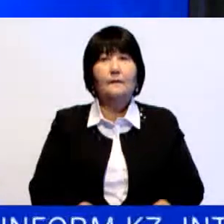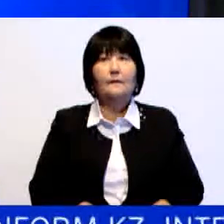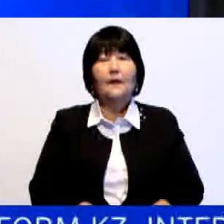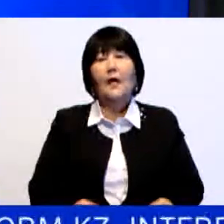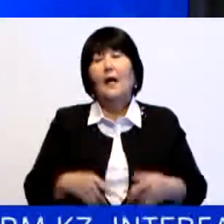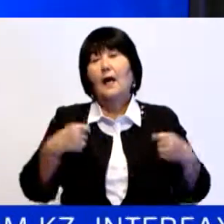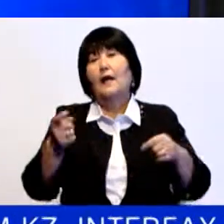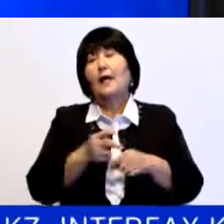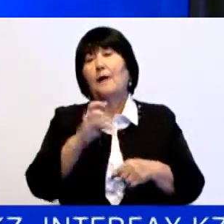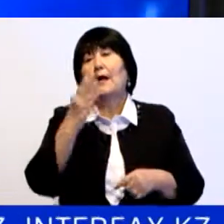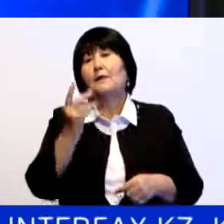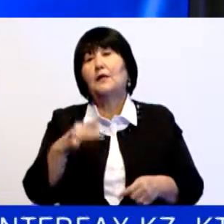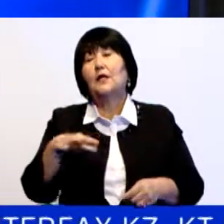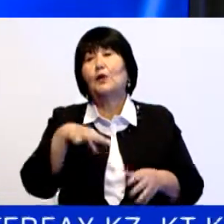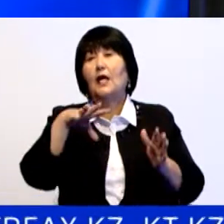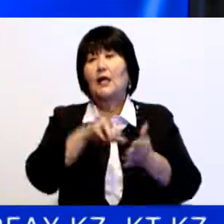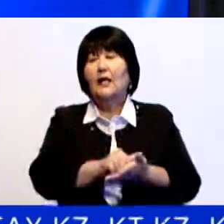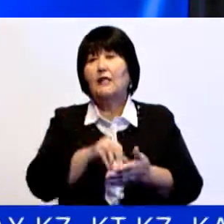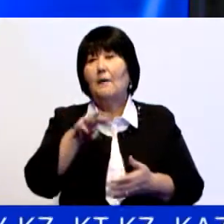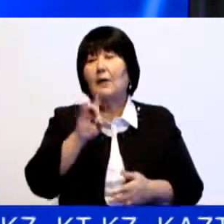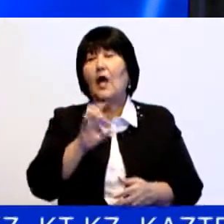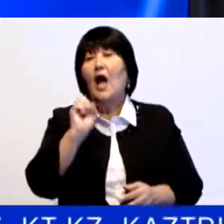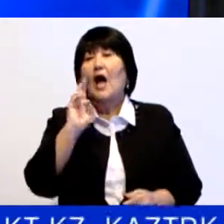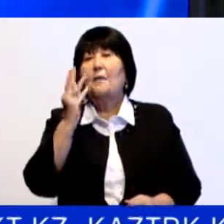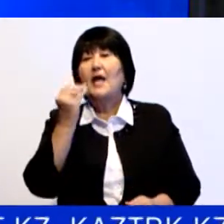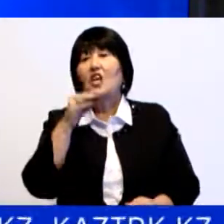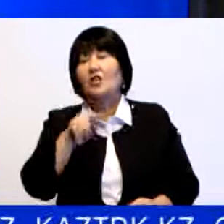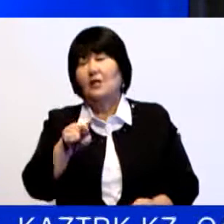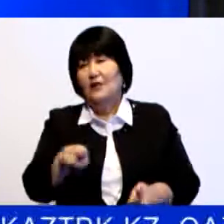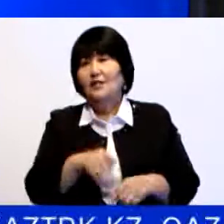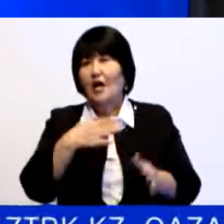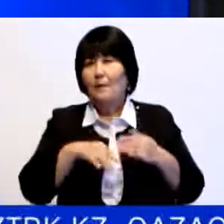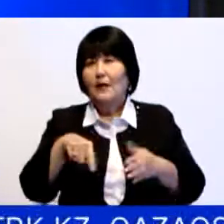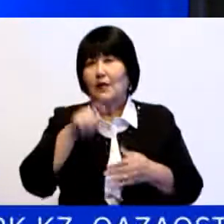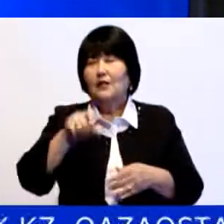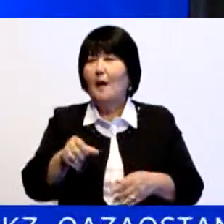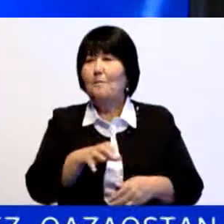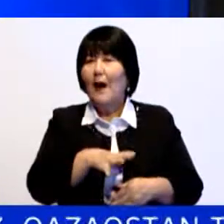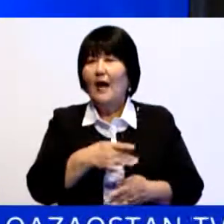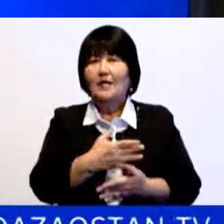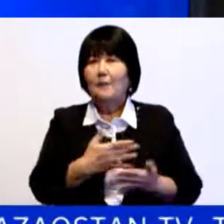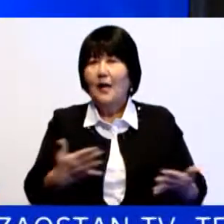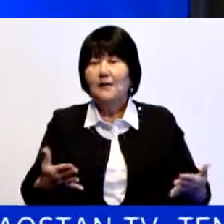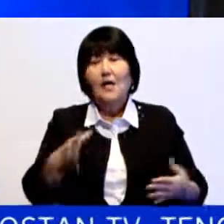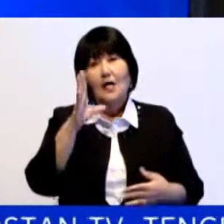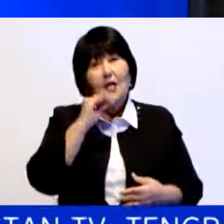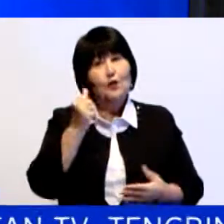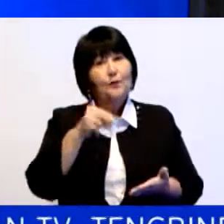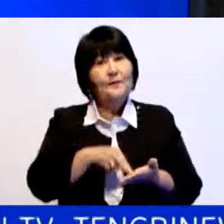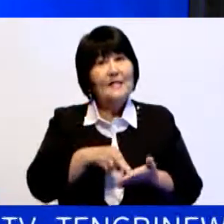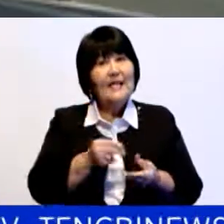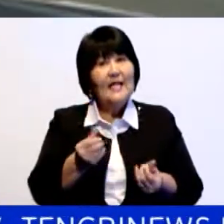ярмарка кармакшинского района расположилась в микрорайоне ахмешек Здесь тоже порадовали горожан богатым ассортиментом и доступными